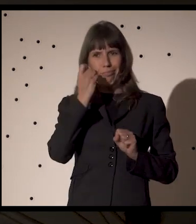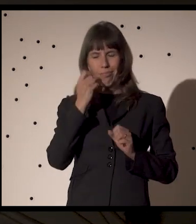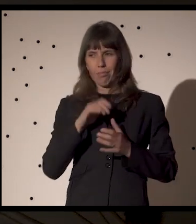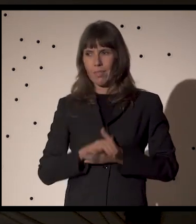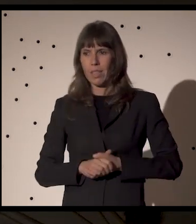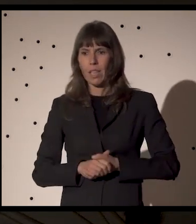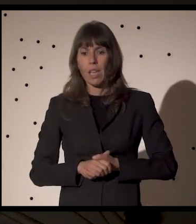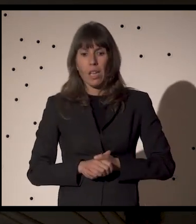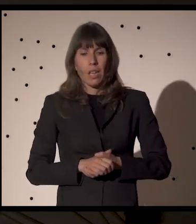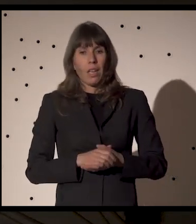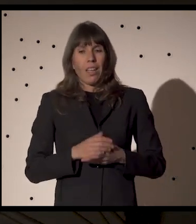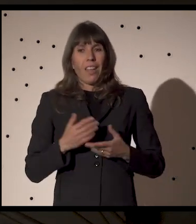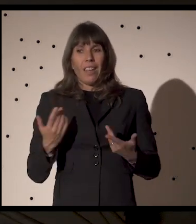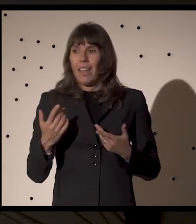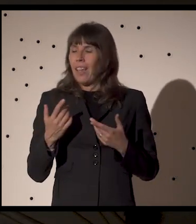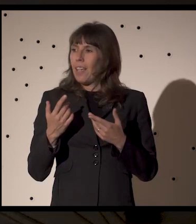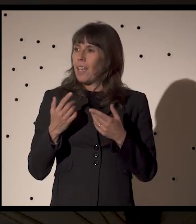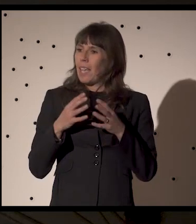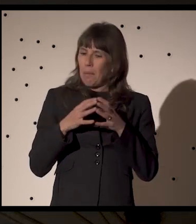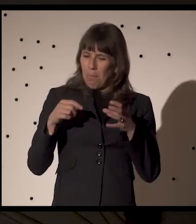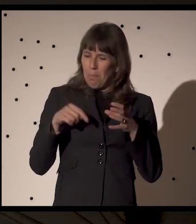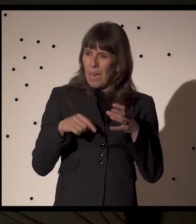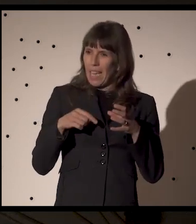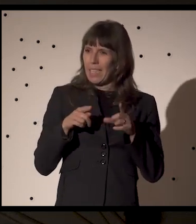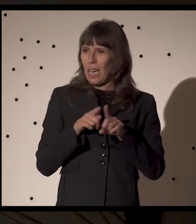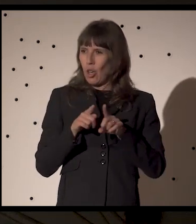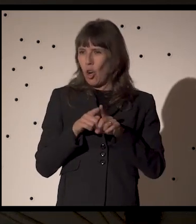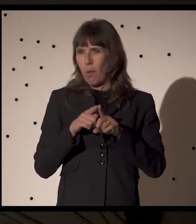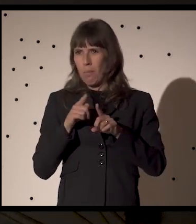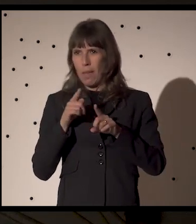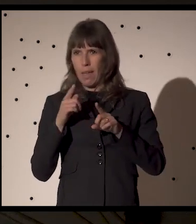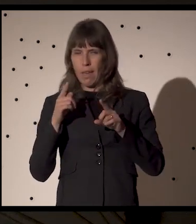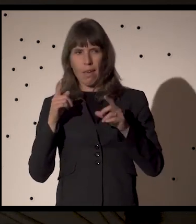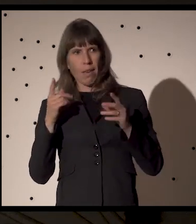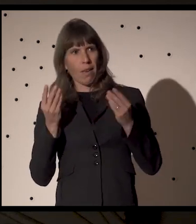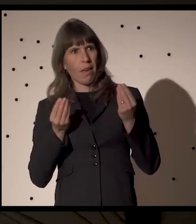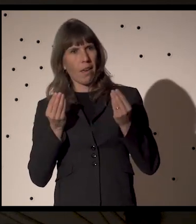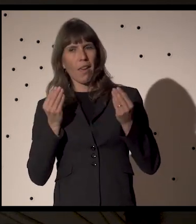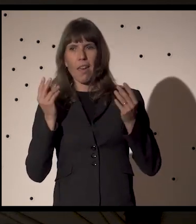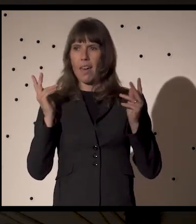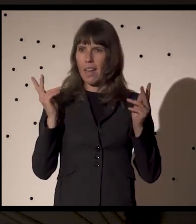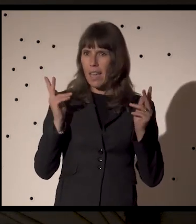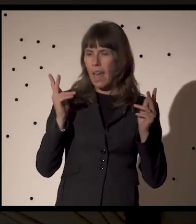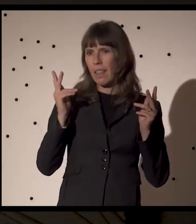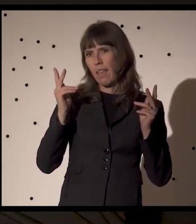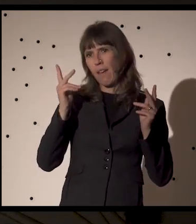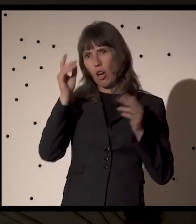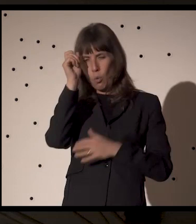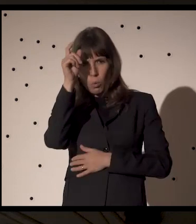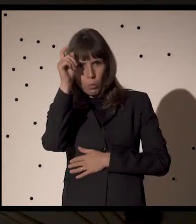ricreativa sul nostro territorio vale il 10% in valore totale rispetto